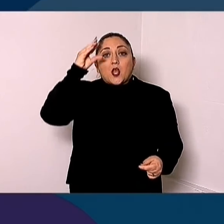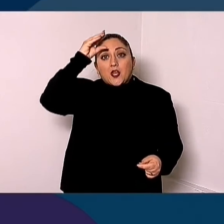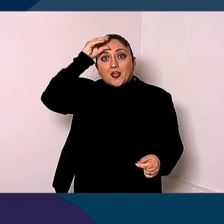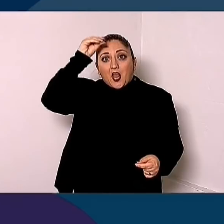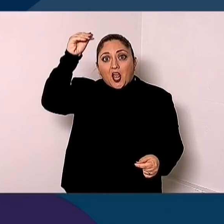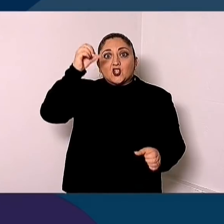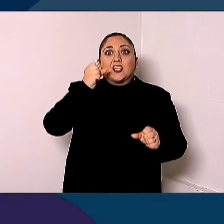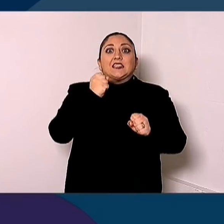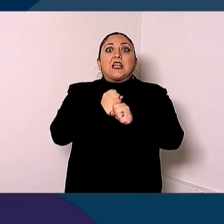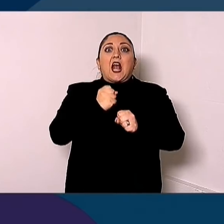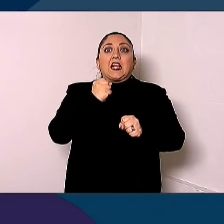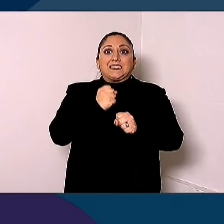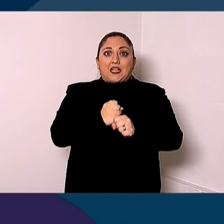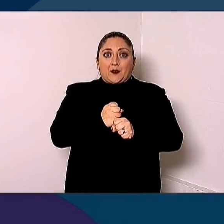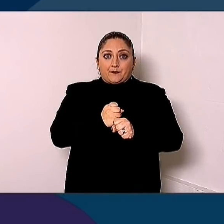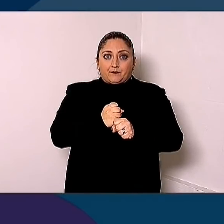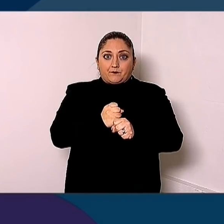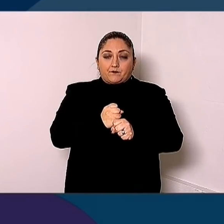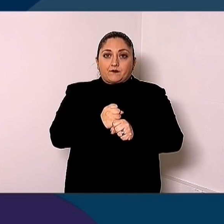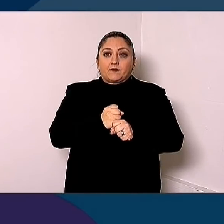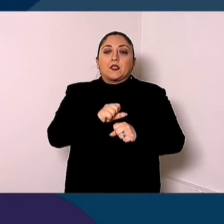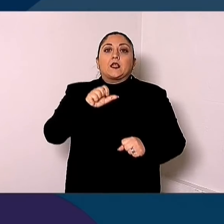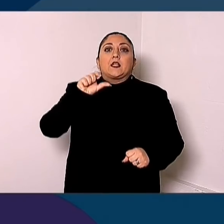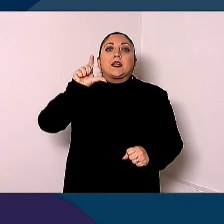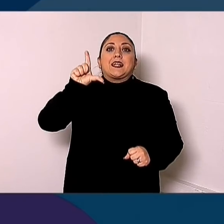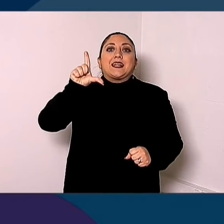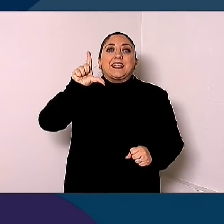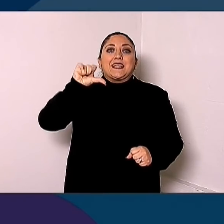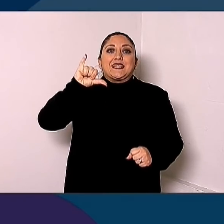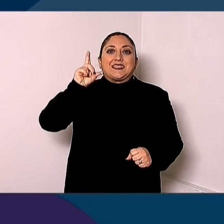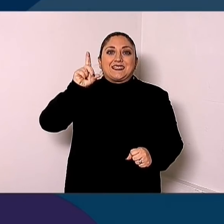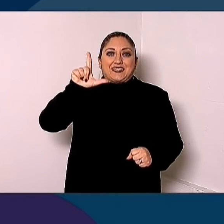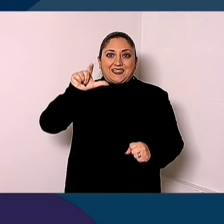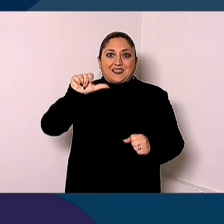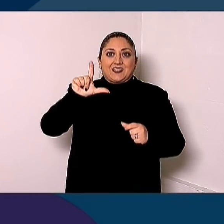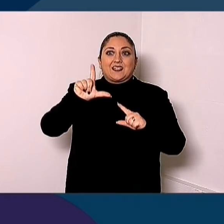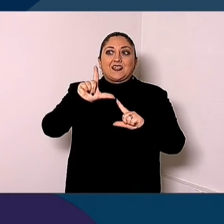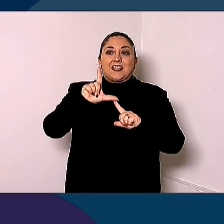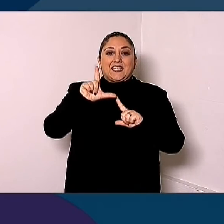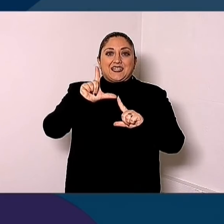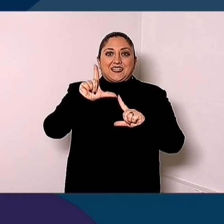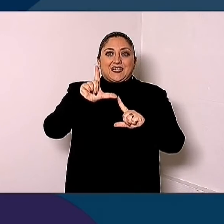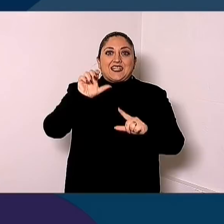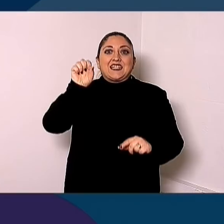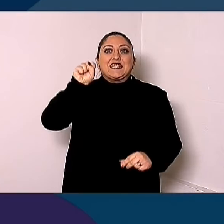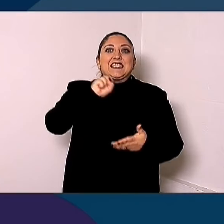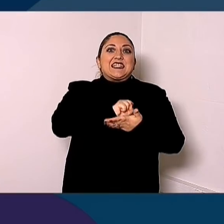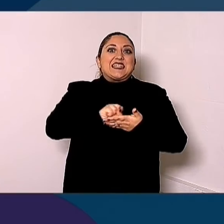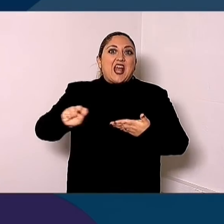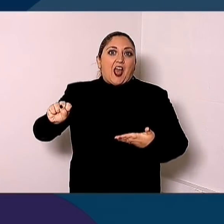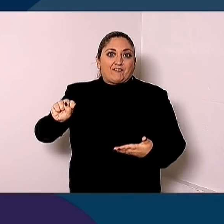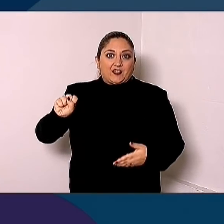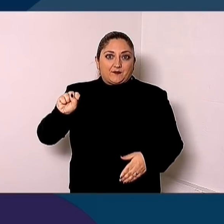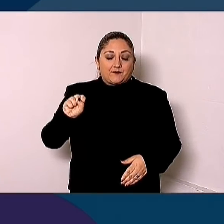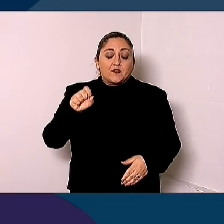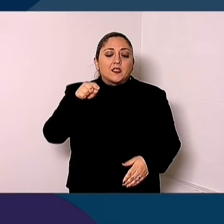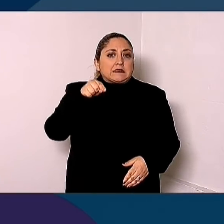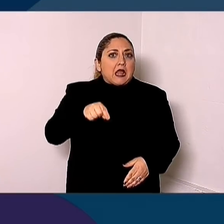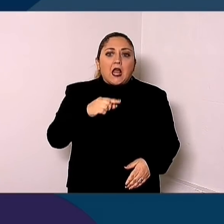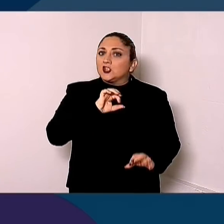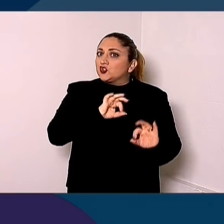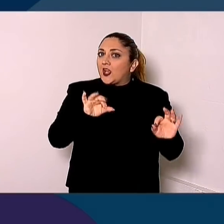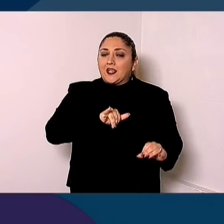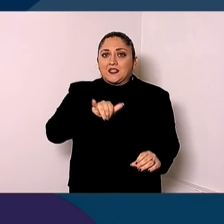raġel li jaħdem fi stabbiliment fil-Lidl fil-branċ ta' Ħalsafi. Dal-persuna ma kellux safar barra minn Malta,